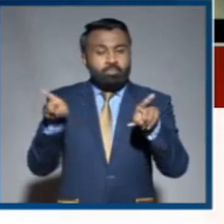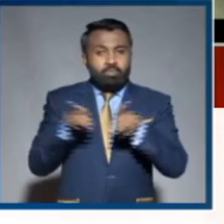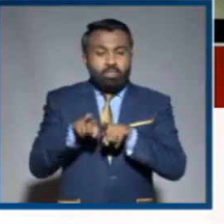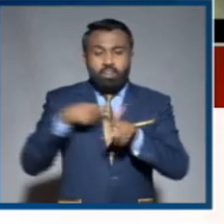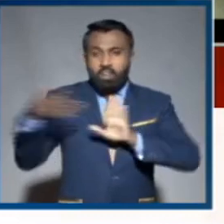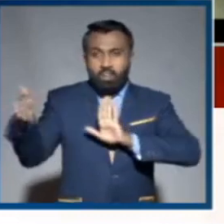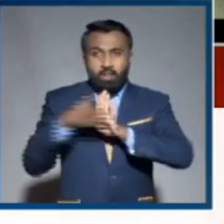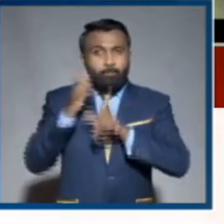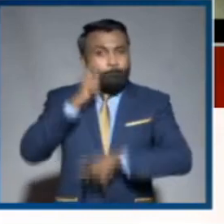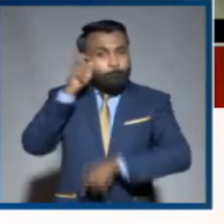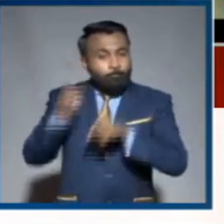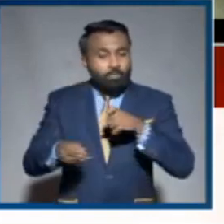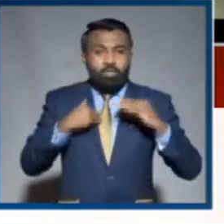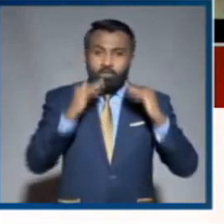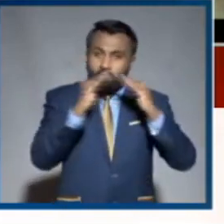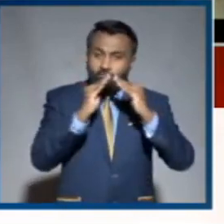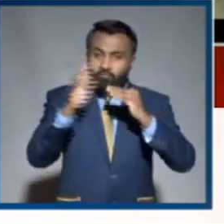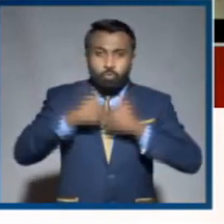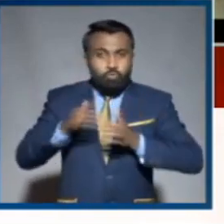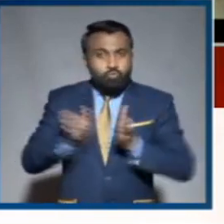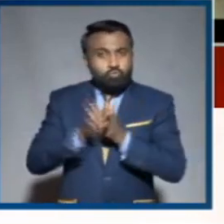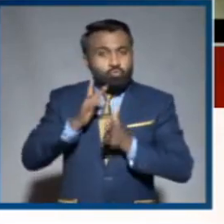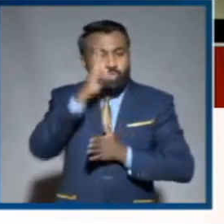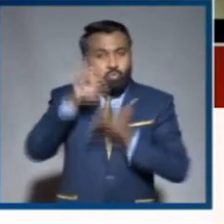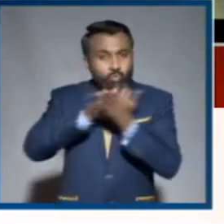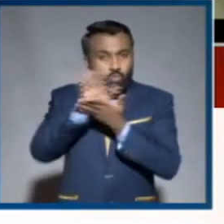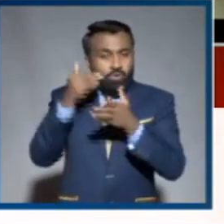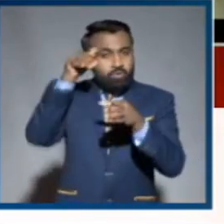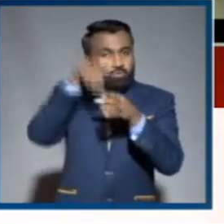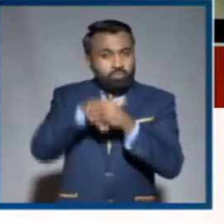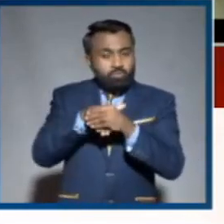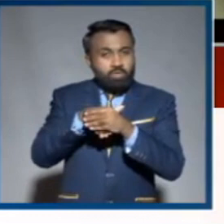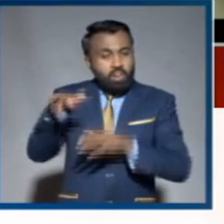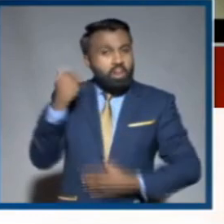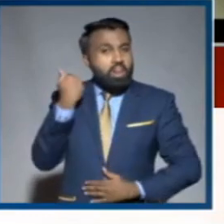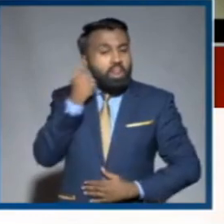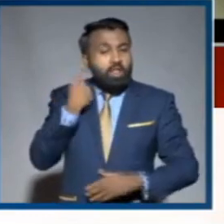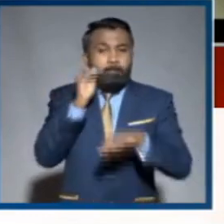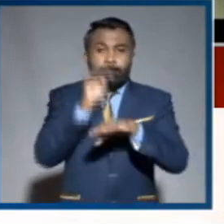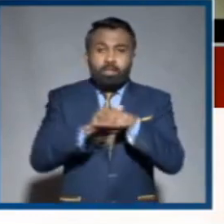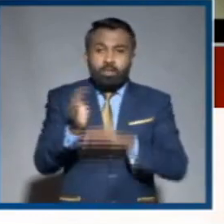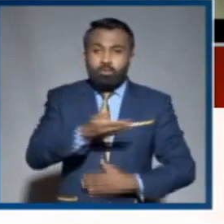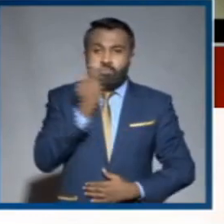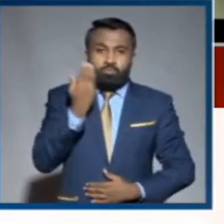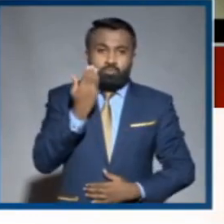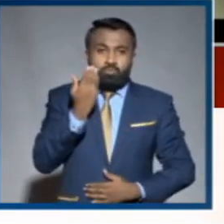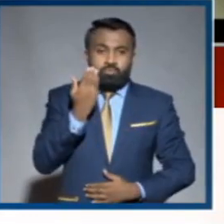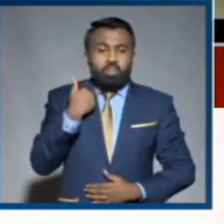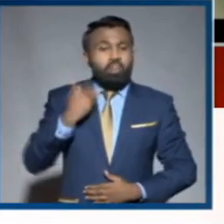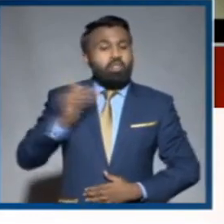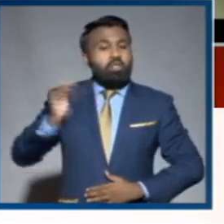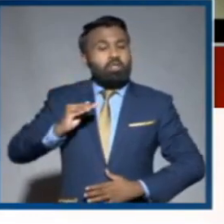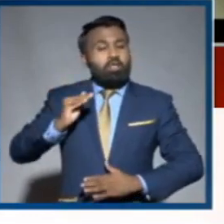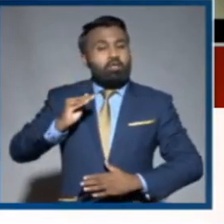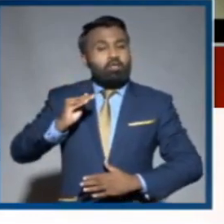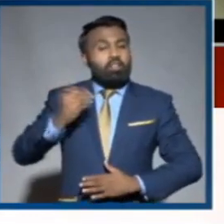කරපු කට්ටිය ගෙවල් වල තියලා තියෙනවානේ ස්වයන් නිරෝධායනෙට ඒ අයගෙන් රෝගීන් බිහි වෙනවා ඉතින් ඒක තමයි සක්‍රියයි කියන්නේ අක්‍රියයි කියන්නේ එහෙම